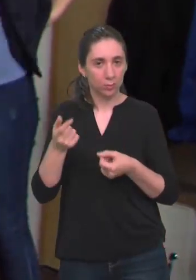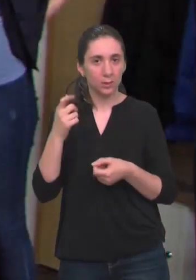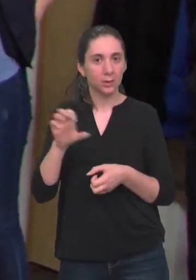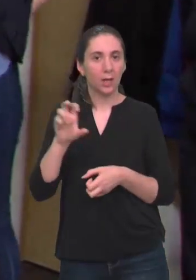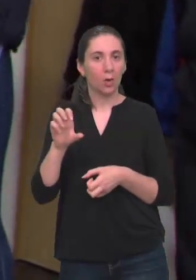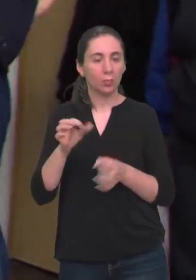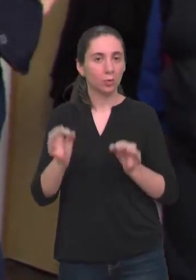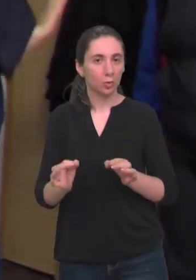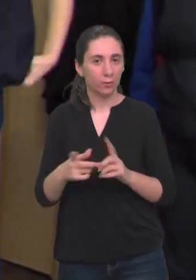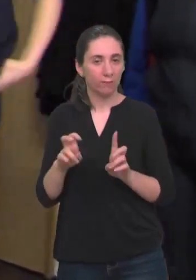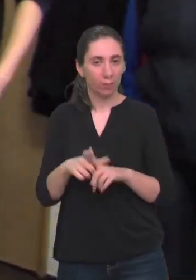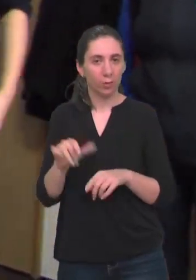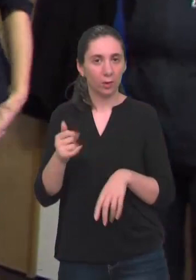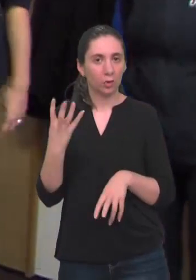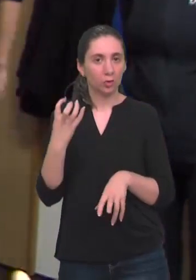Europskog socijalnog fonda, je